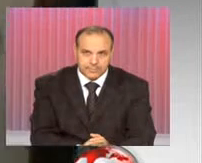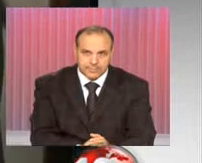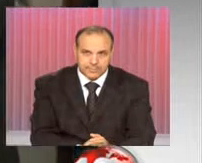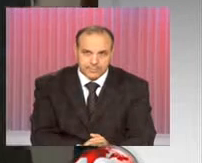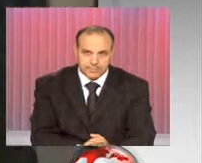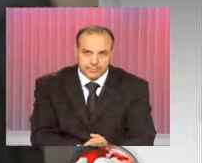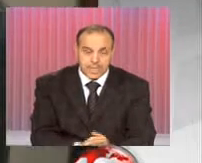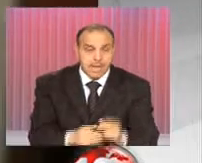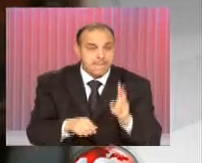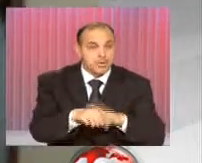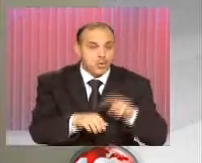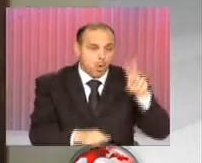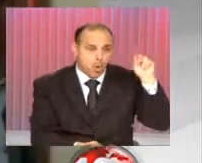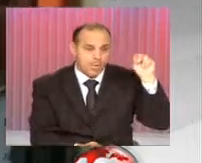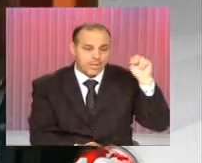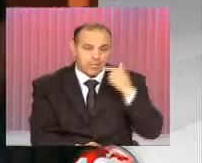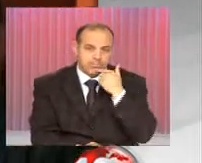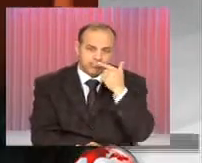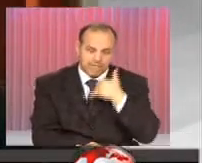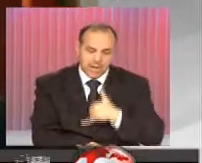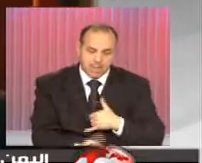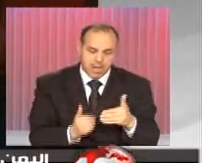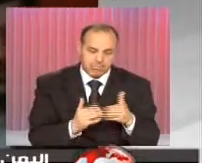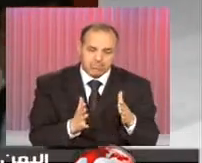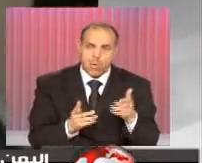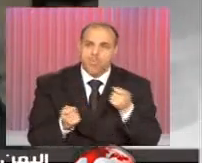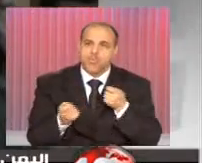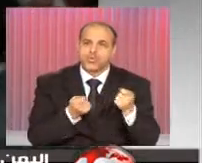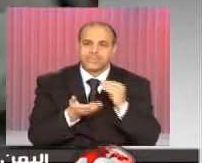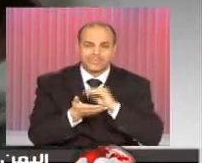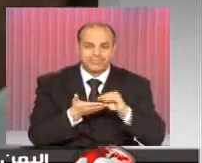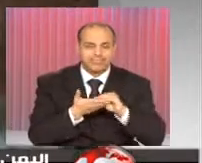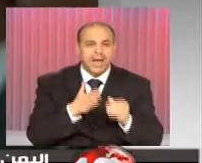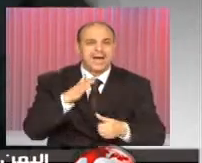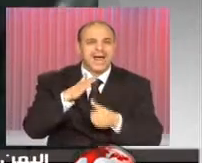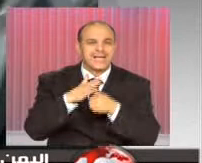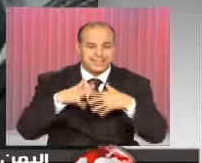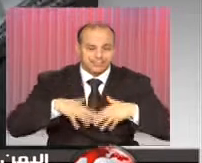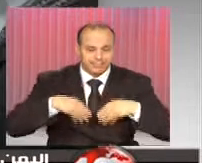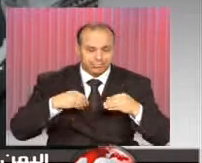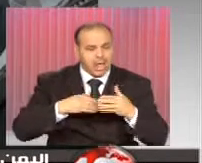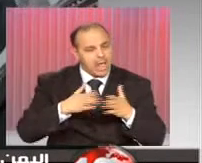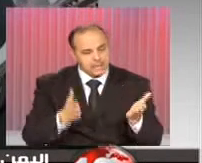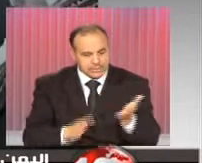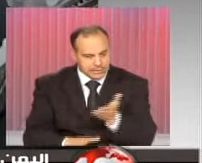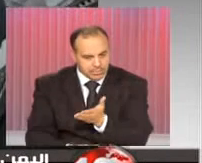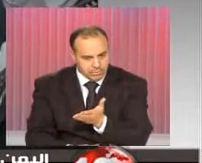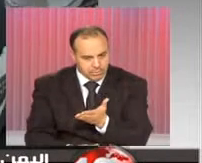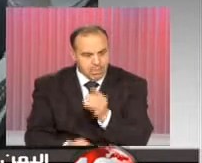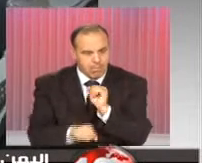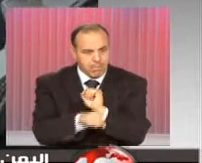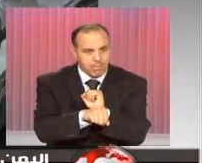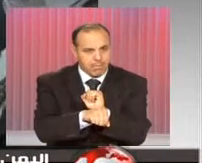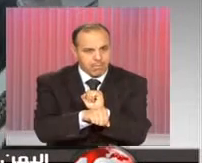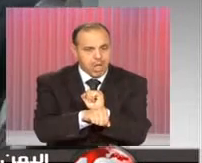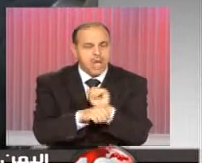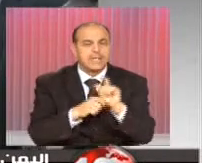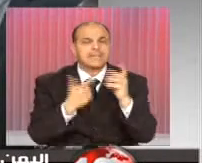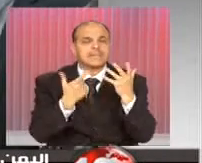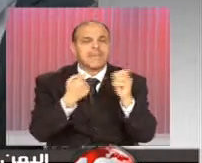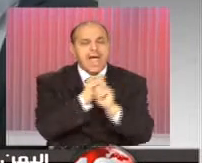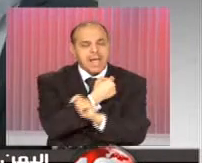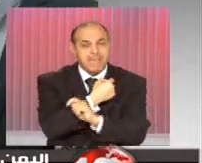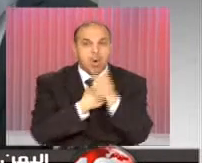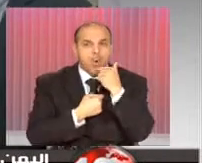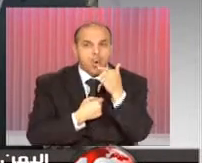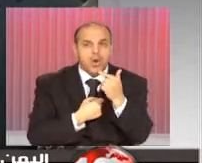رحب مبعوث الأمم المتحدة إلى اليمن بالإفراج عن مدير مكتب الرئيس المستقيل عبد الرب منصور هادي بعد احتجاز دام حوالي الأسبوع